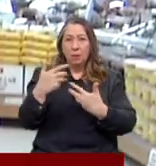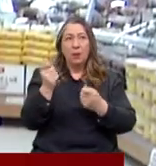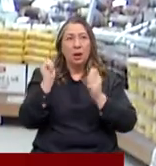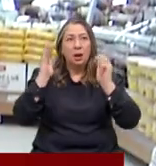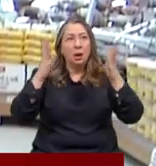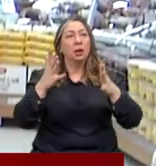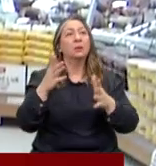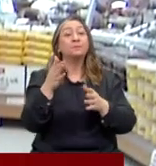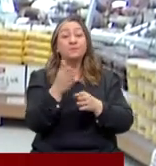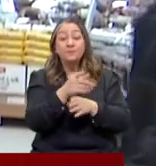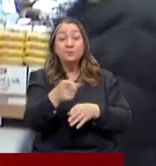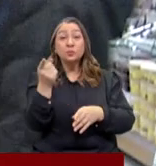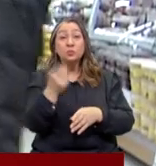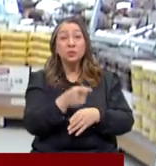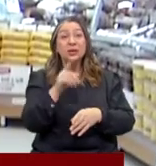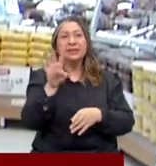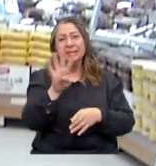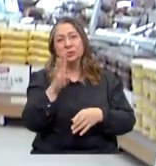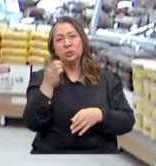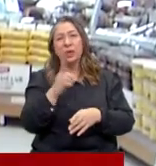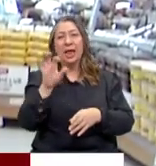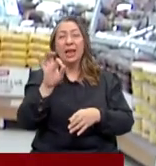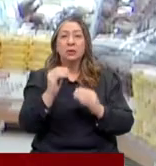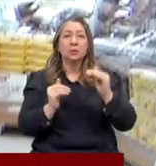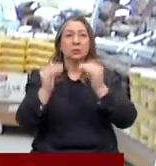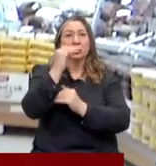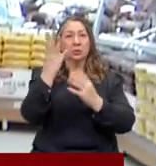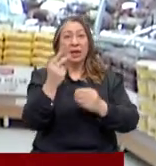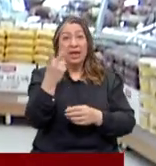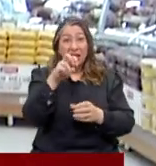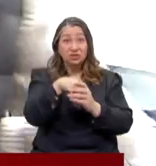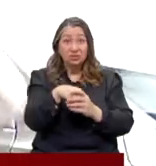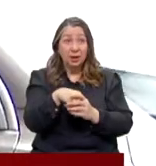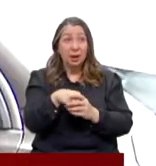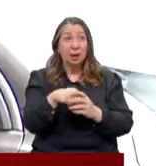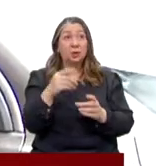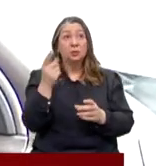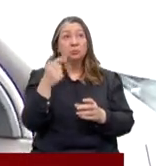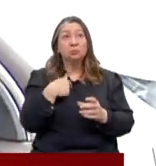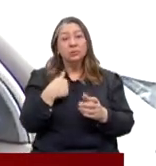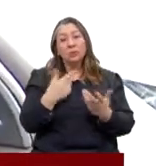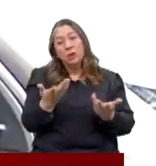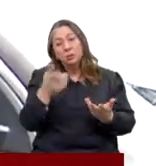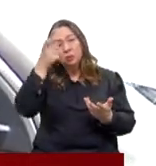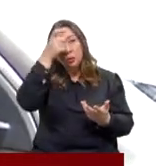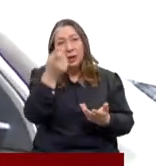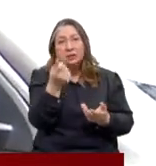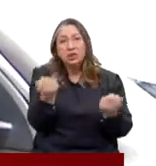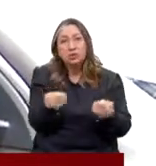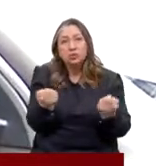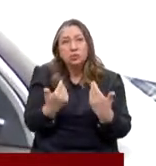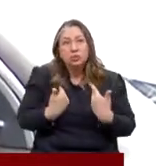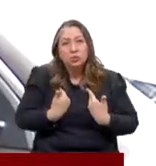artıyor. Bakliyat grubunda %40, %50 bir artış oldu 2 ay içerisinde. Biz dövize çalışmıyoruz burada. Biz Türk lirasında